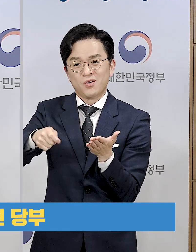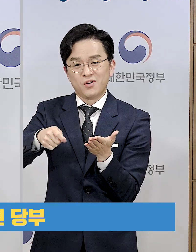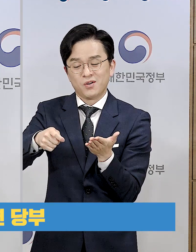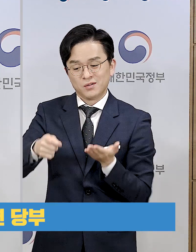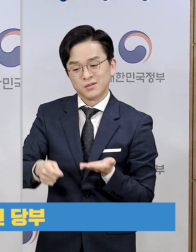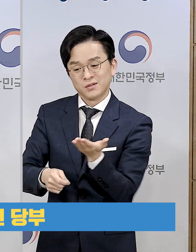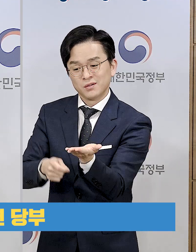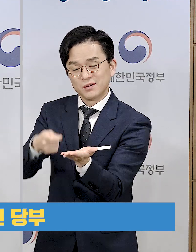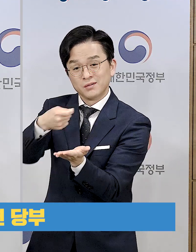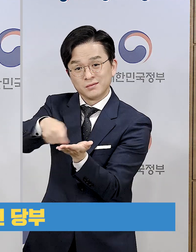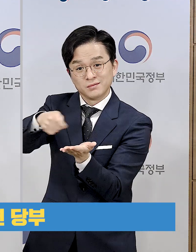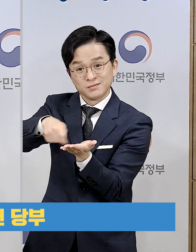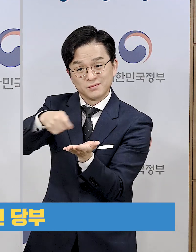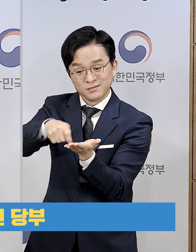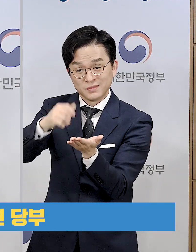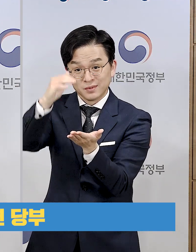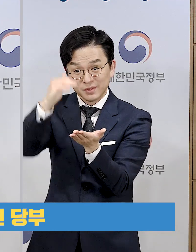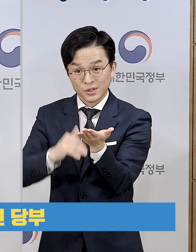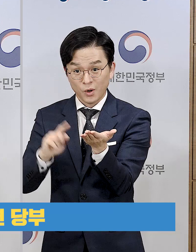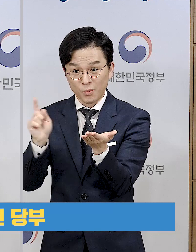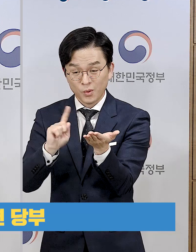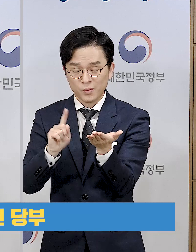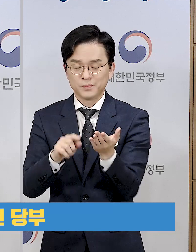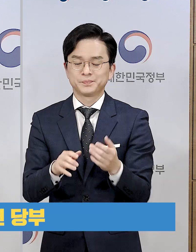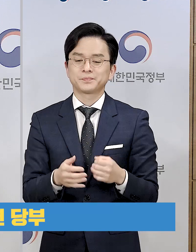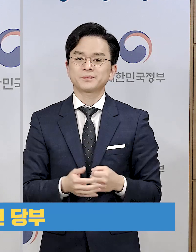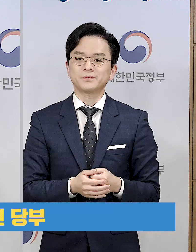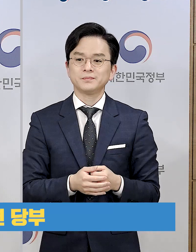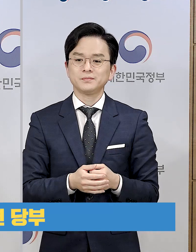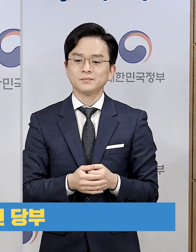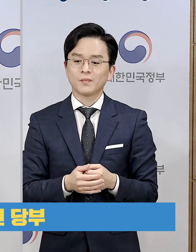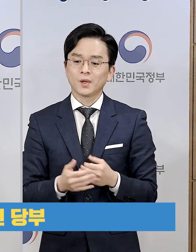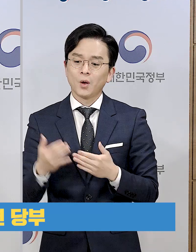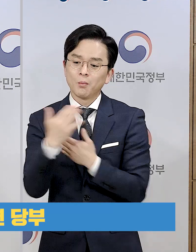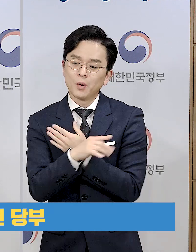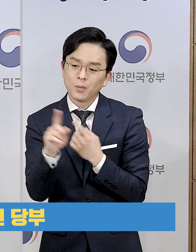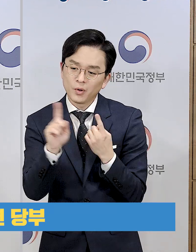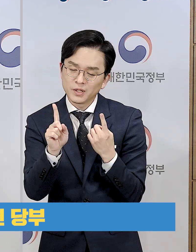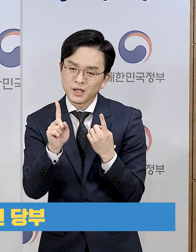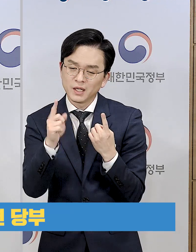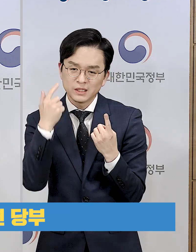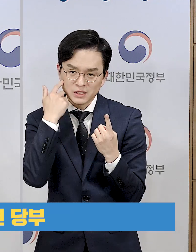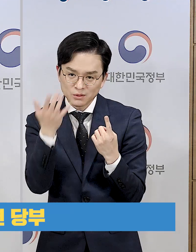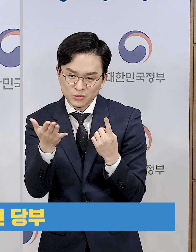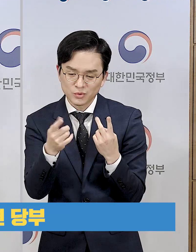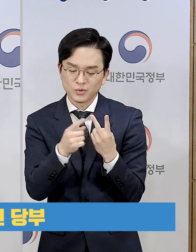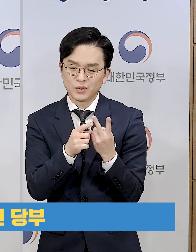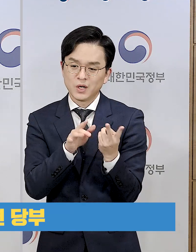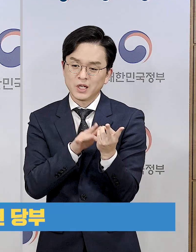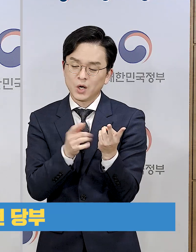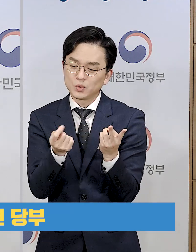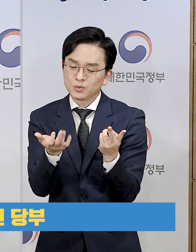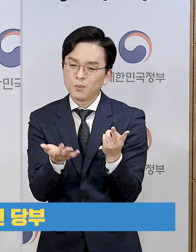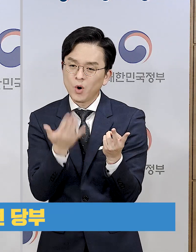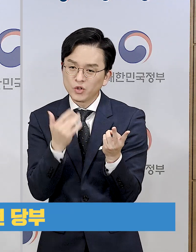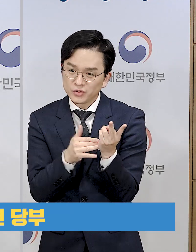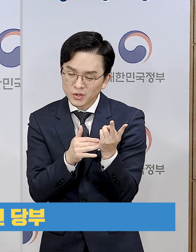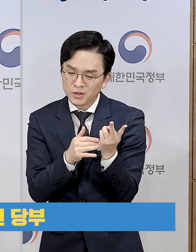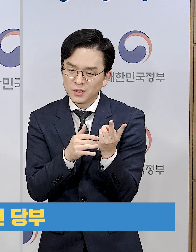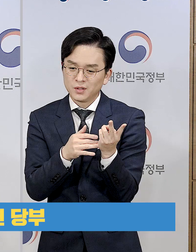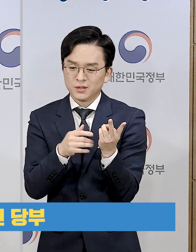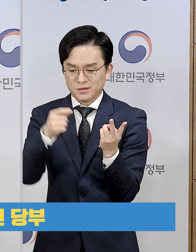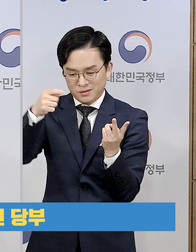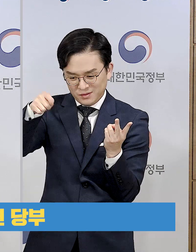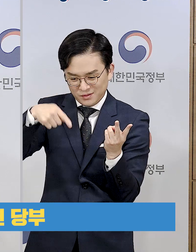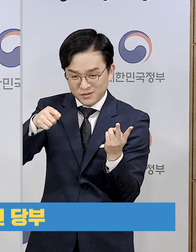받게 됩니다. 거기에는 정상의 여부뿐만 아니라 정상과 관련된 약물을 복용한 적이 있는지에